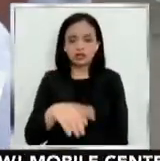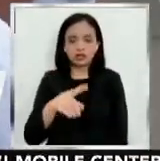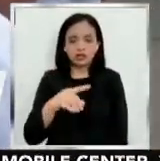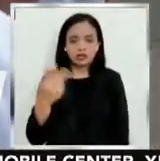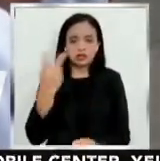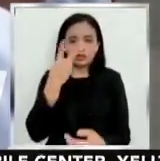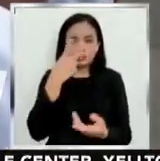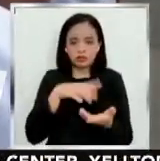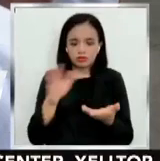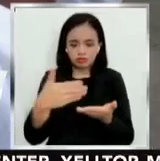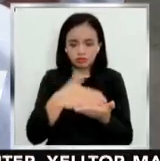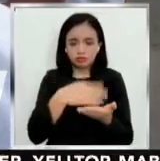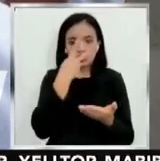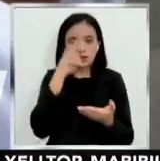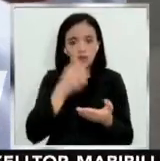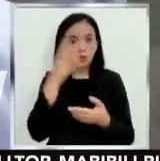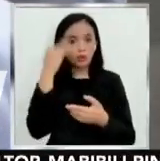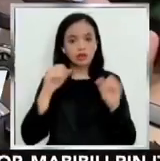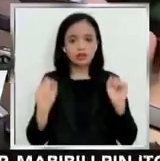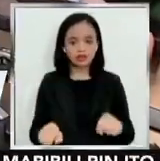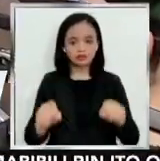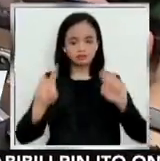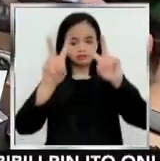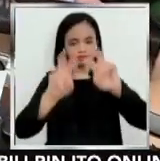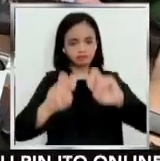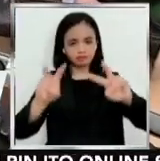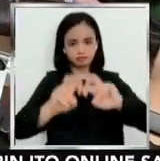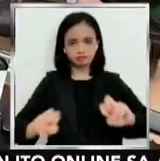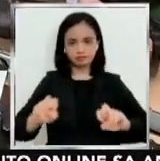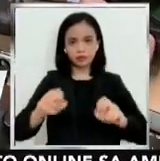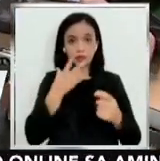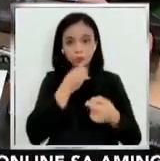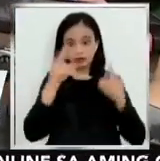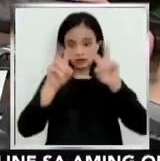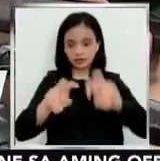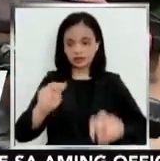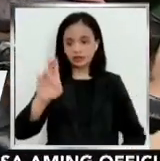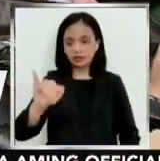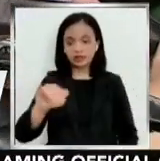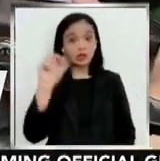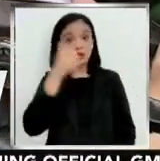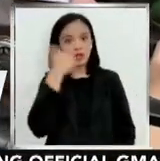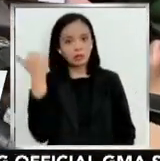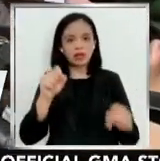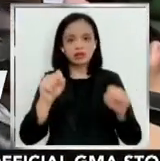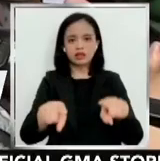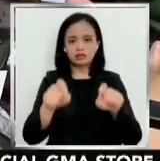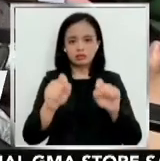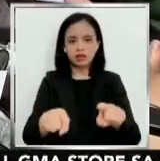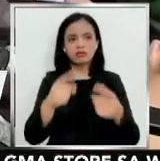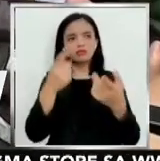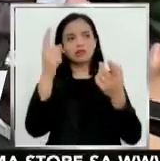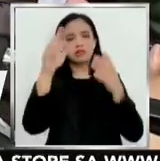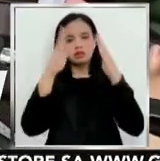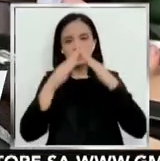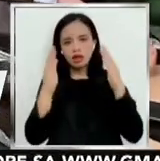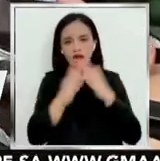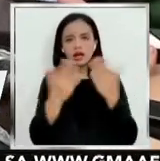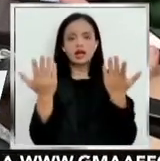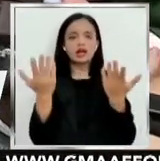Department para maimbestigahan ng NBI. Ang iba dyan nagsanla ng bahay lupa. Nagbenta po ang mga yan